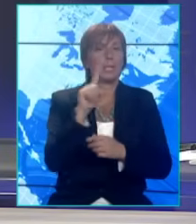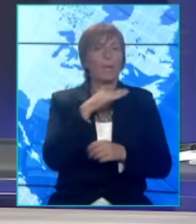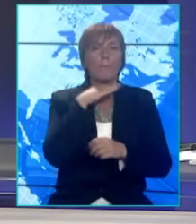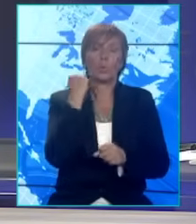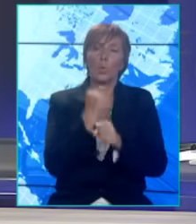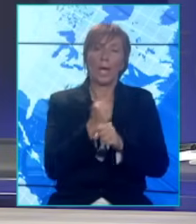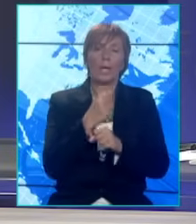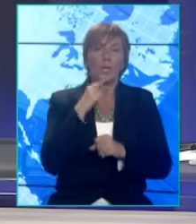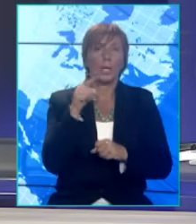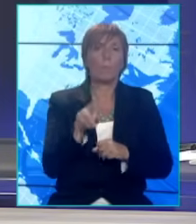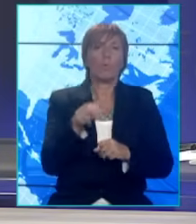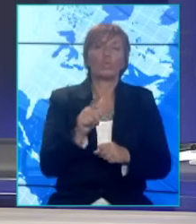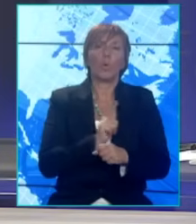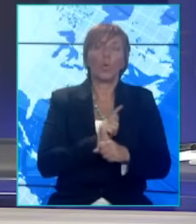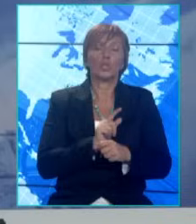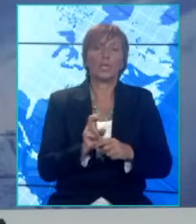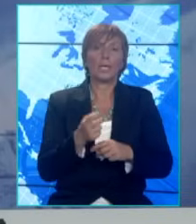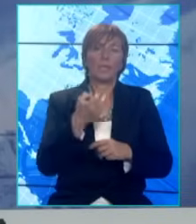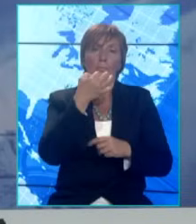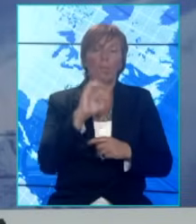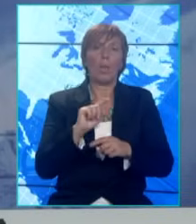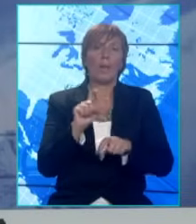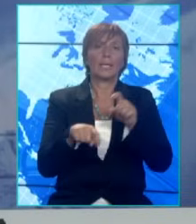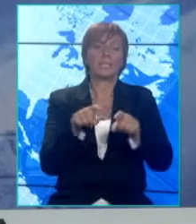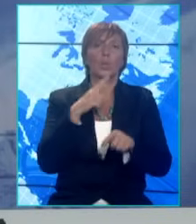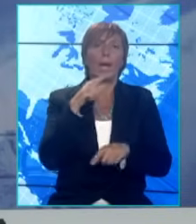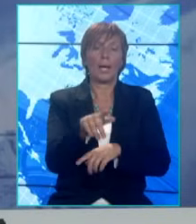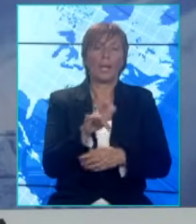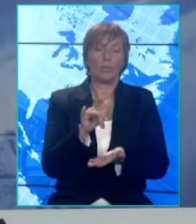Možemo li očekivati neke iskorake na tom polju?